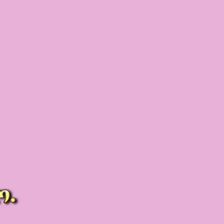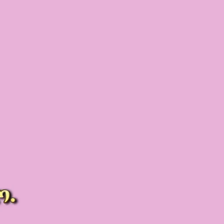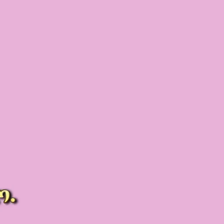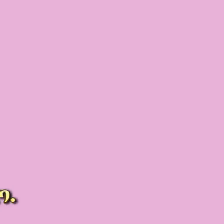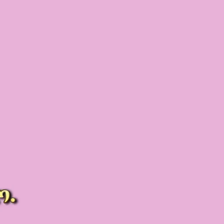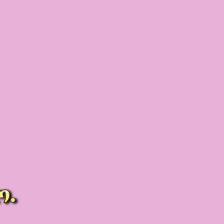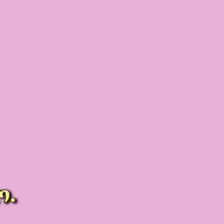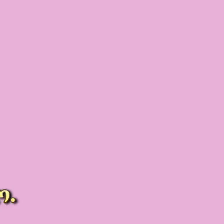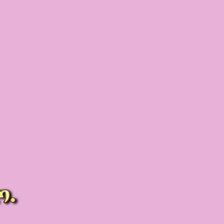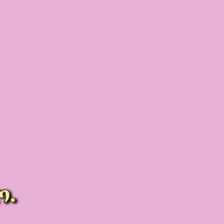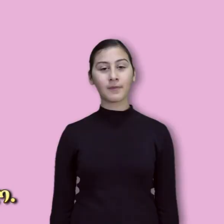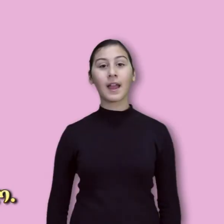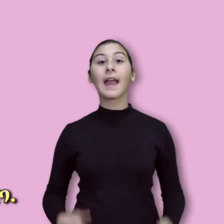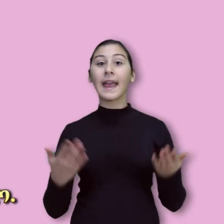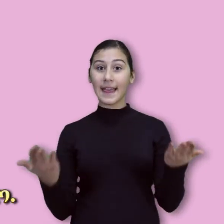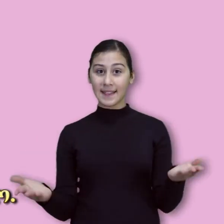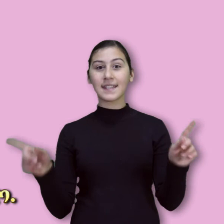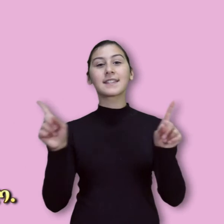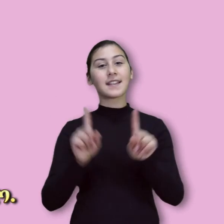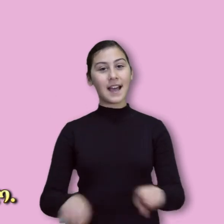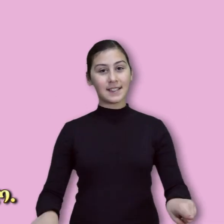ესეც ასე, სიამზად იყო.